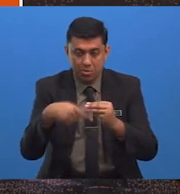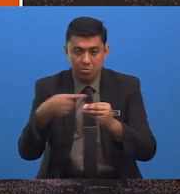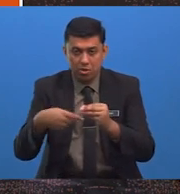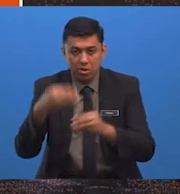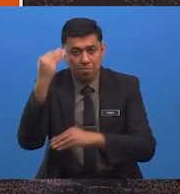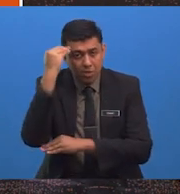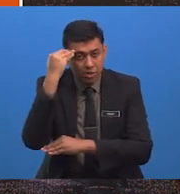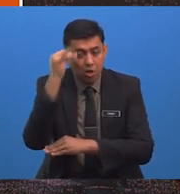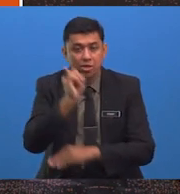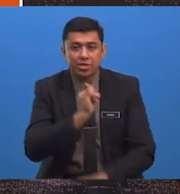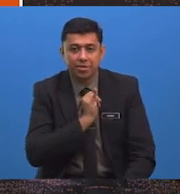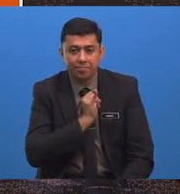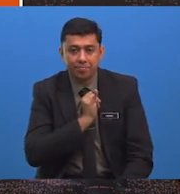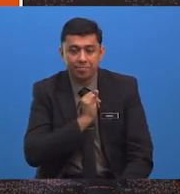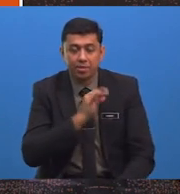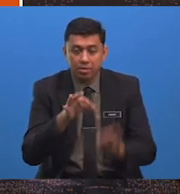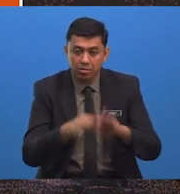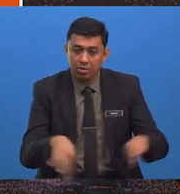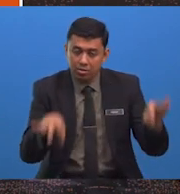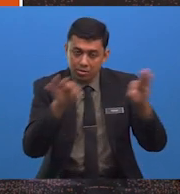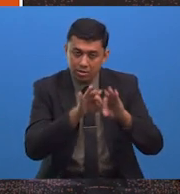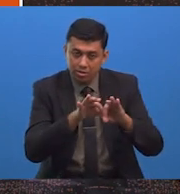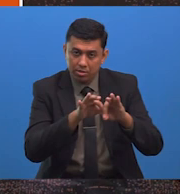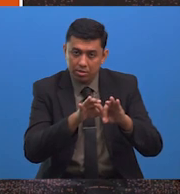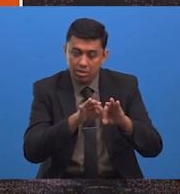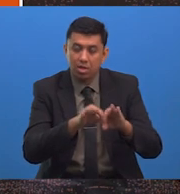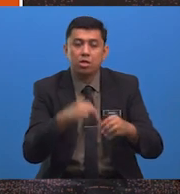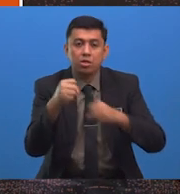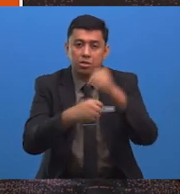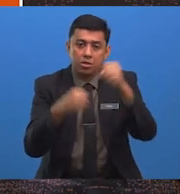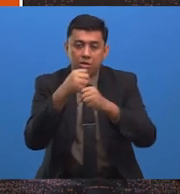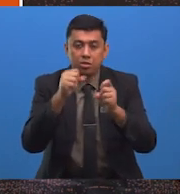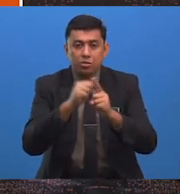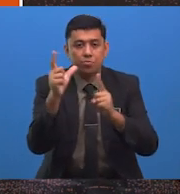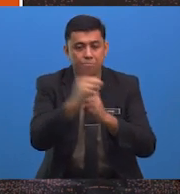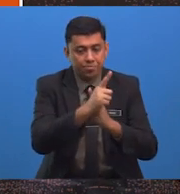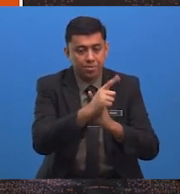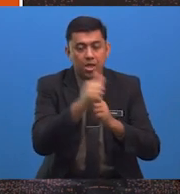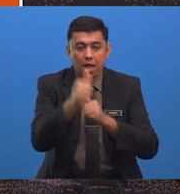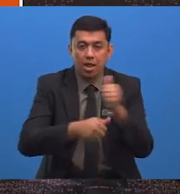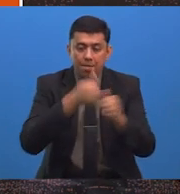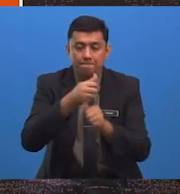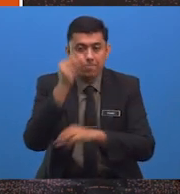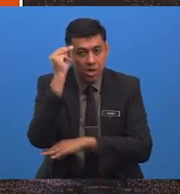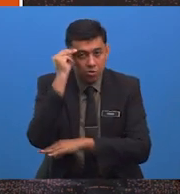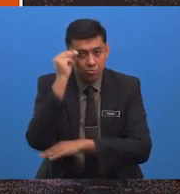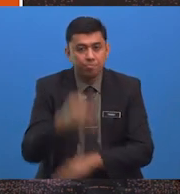Berdasarkan pengetahuan saya, kepentingan struktur sosial masyarakat Kerajaan Alam Melayu